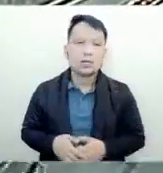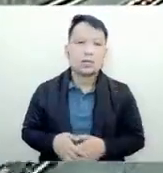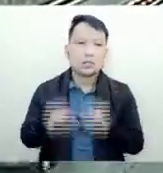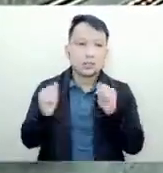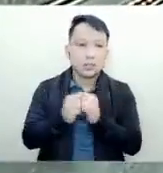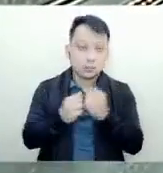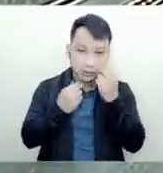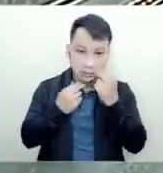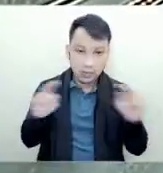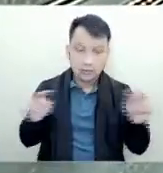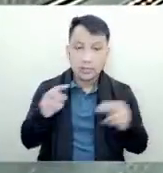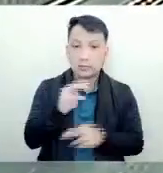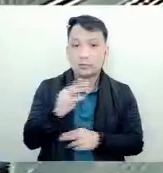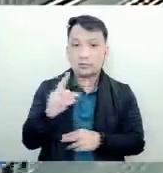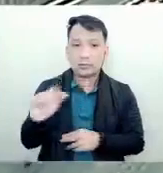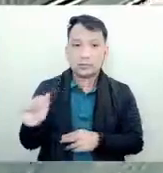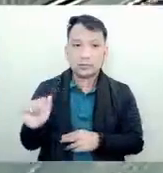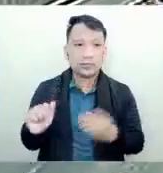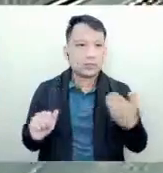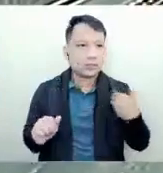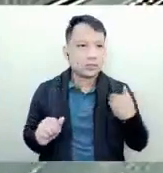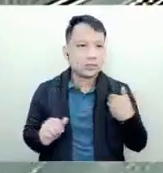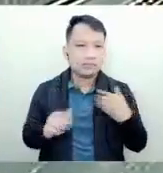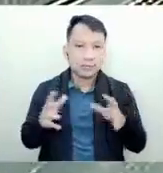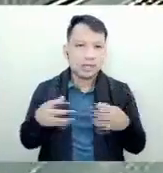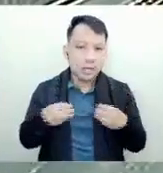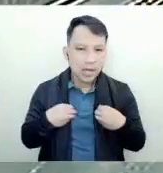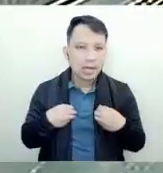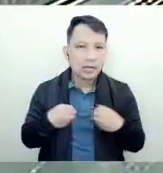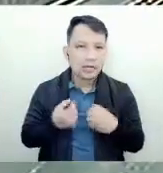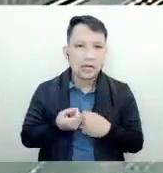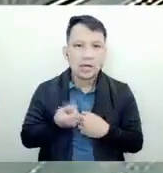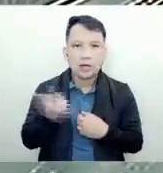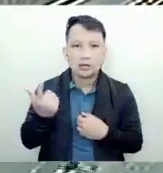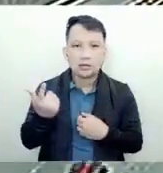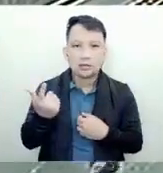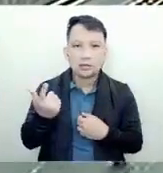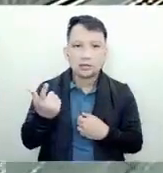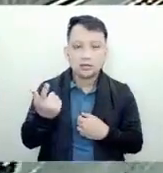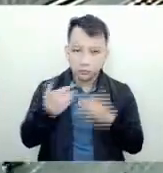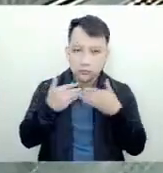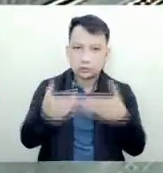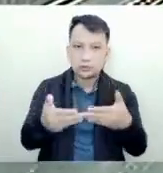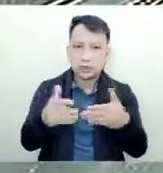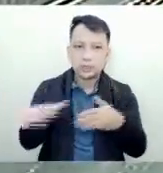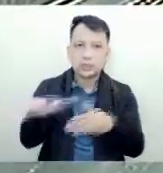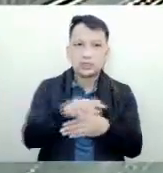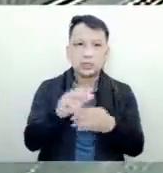sa MMDA, ay hindi muna nila tatanggalin yung patuloy pa rin iiral yung